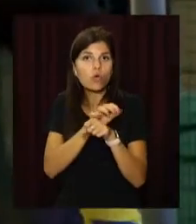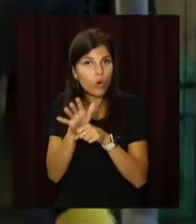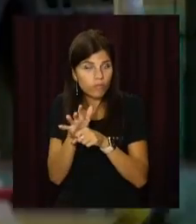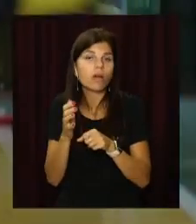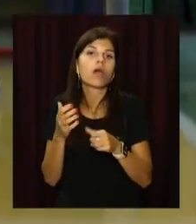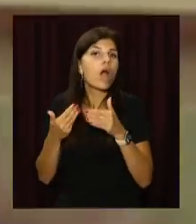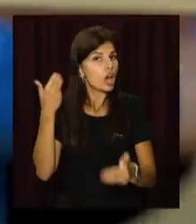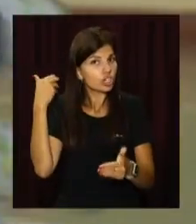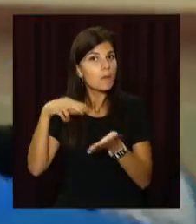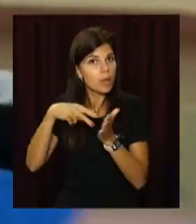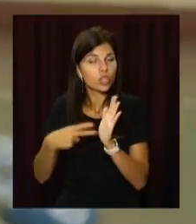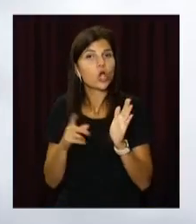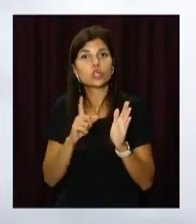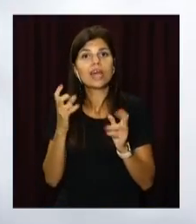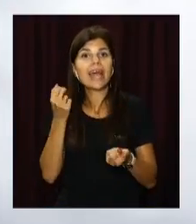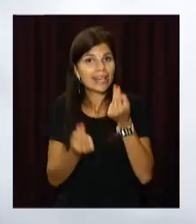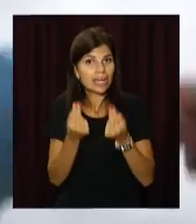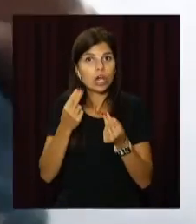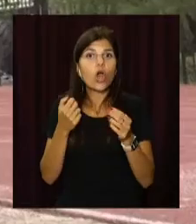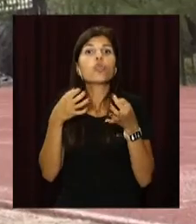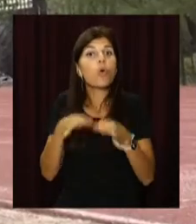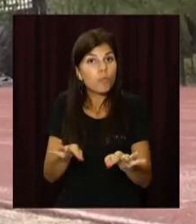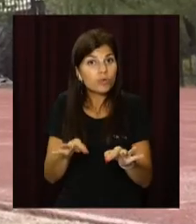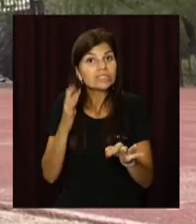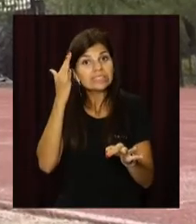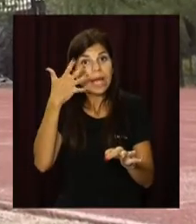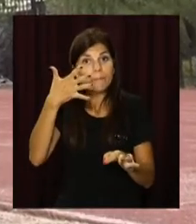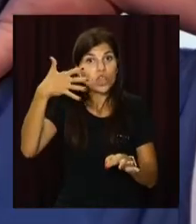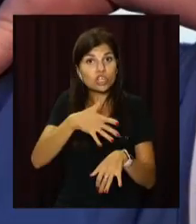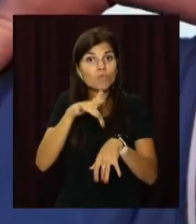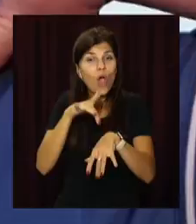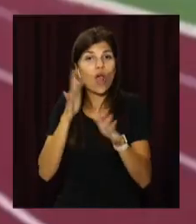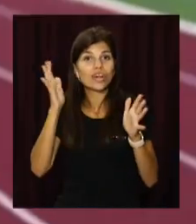коронавірус. Раніше планувалося, що на ігри допустять 5 тисяч